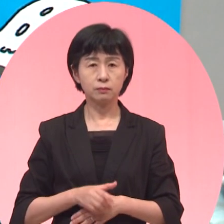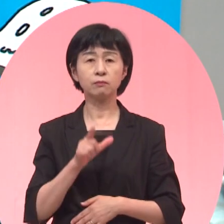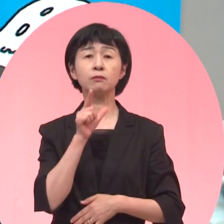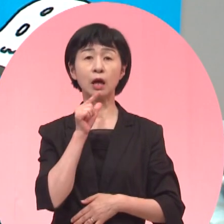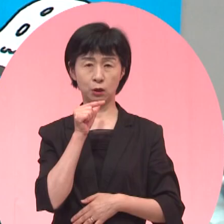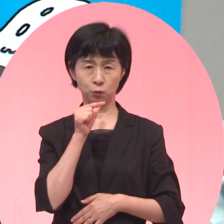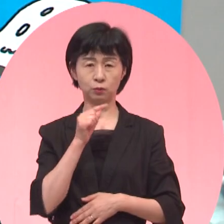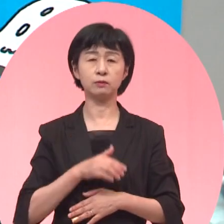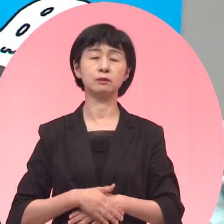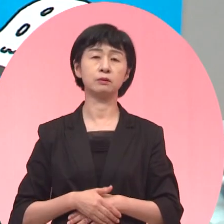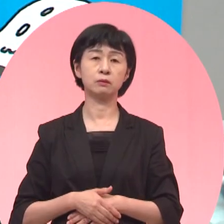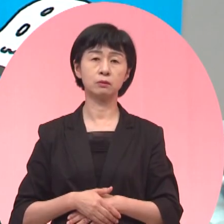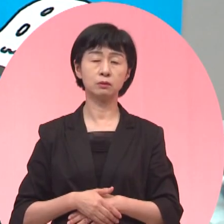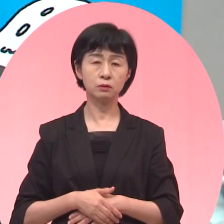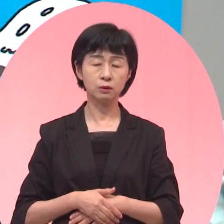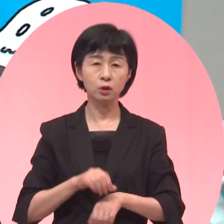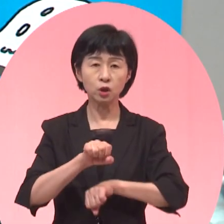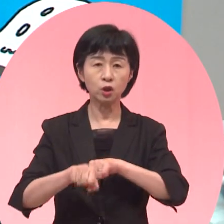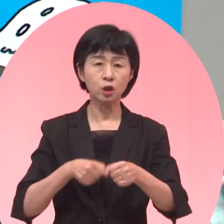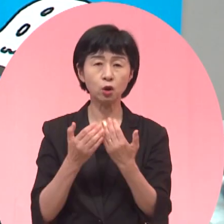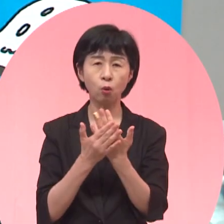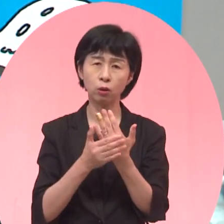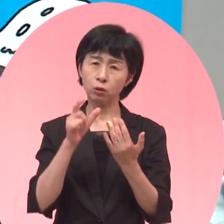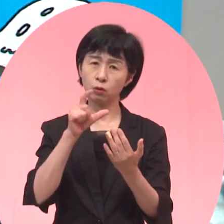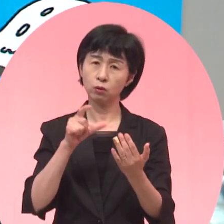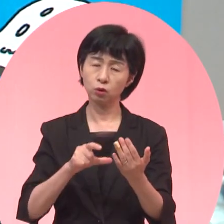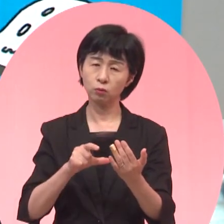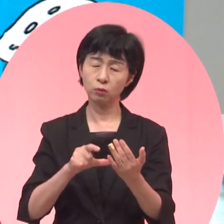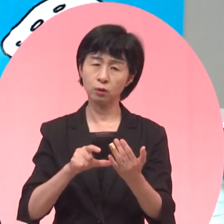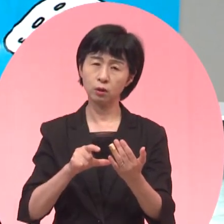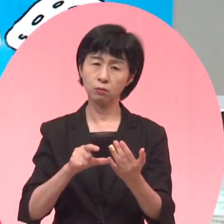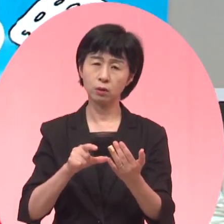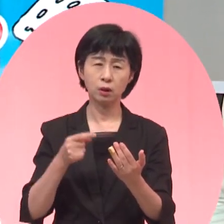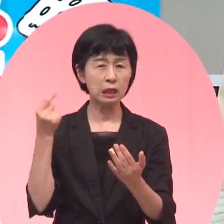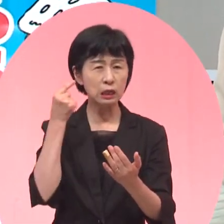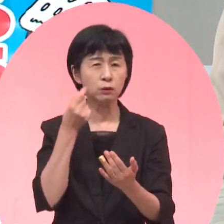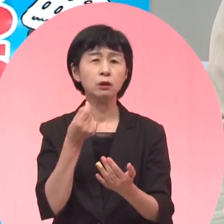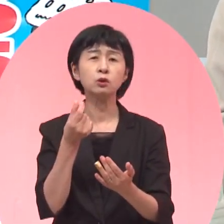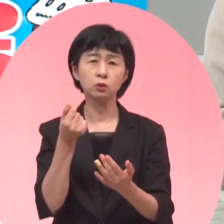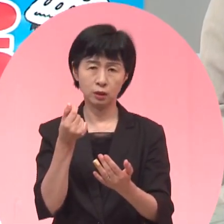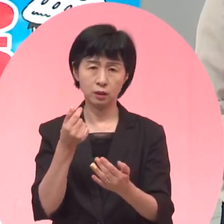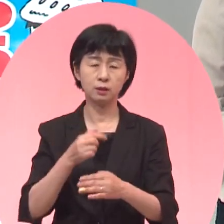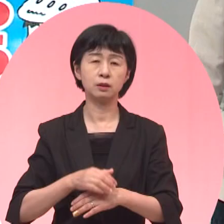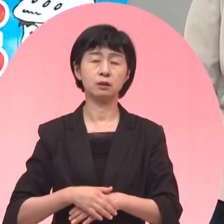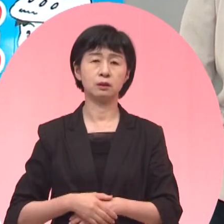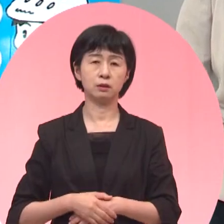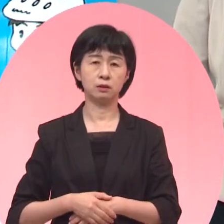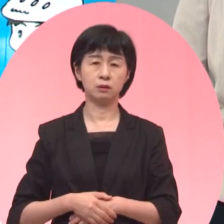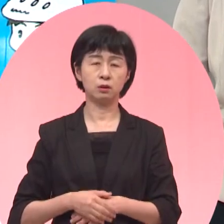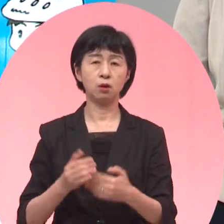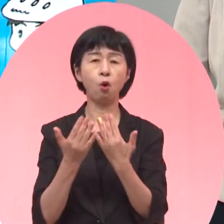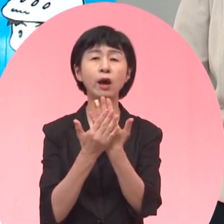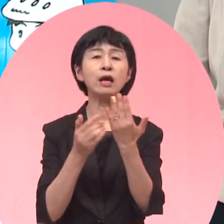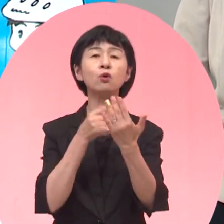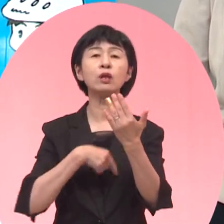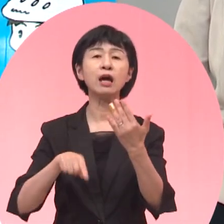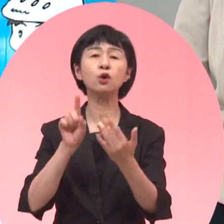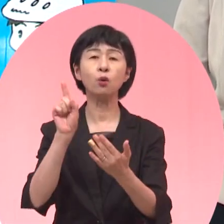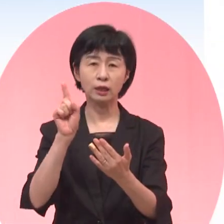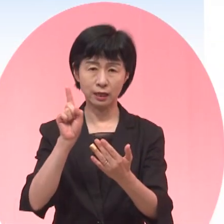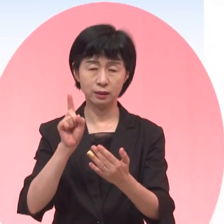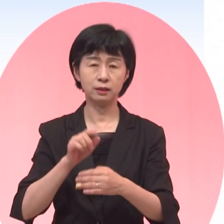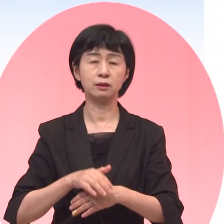なるほど。ところで自転車保険というとあまり馴染みがないような感じがするんですが、どういった保険なんでしょう